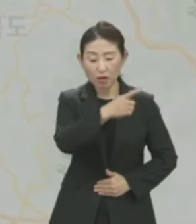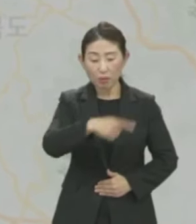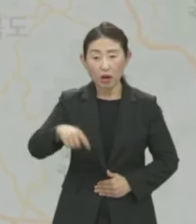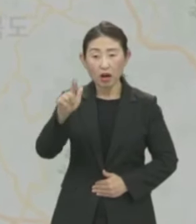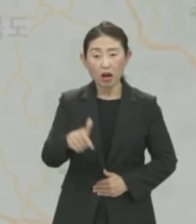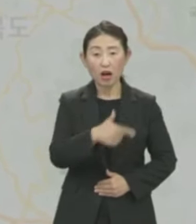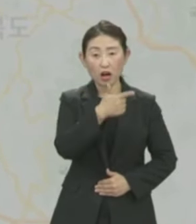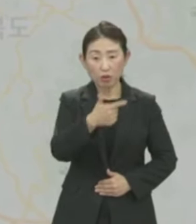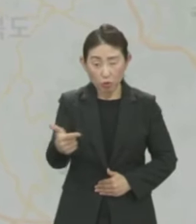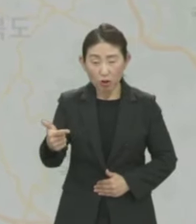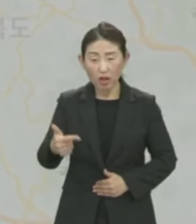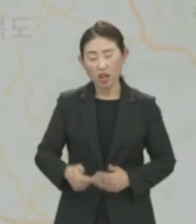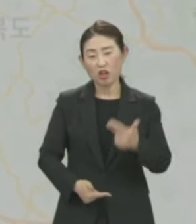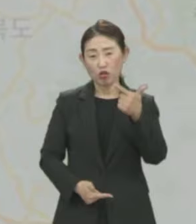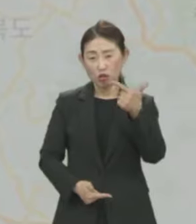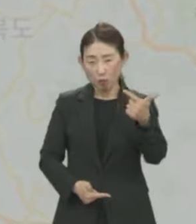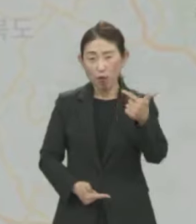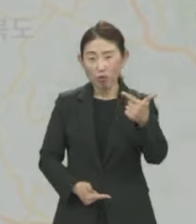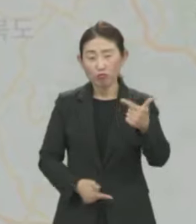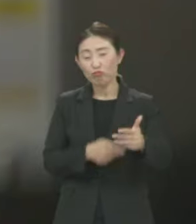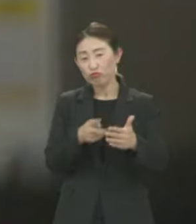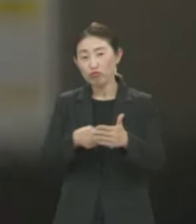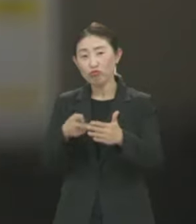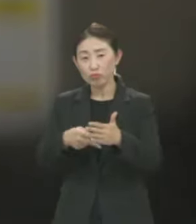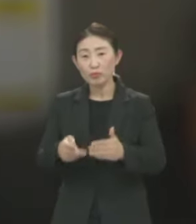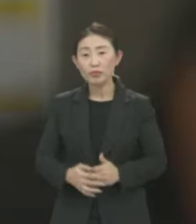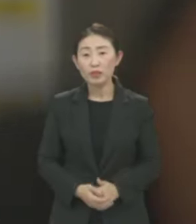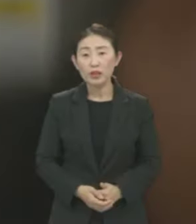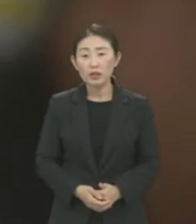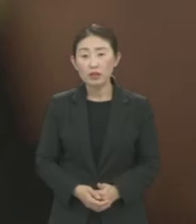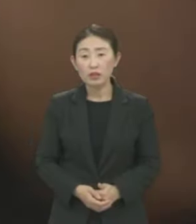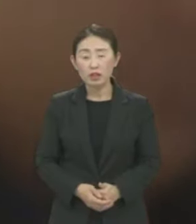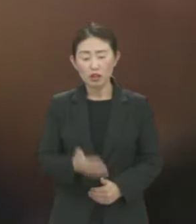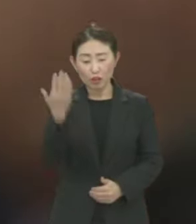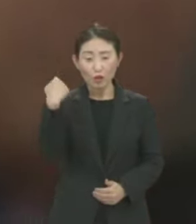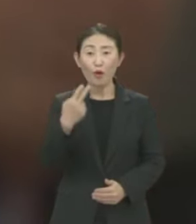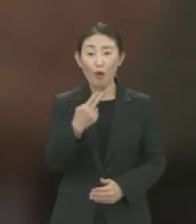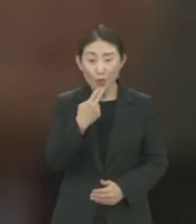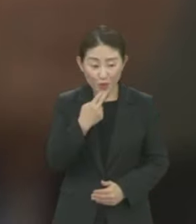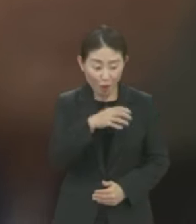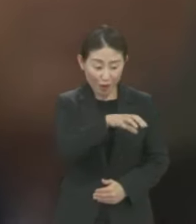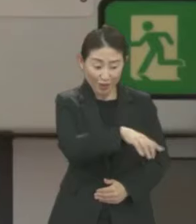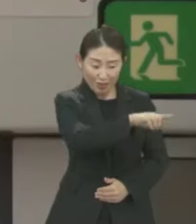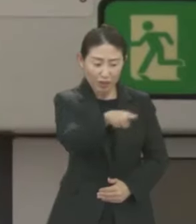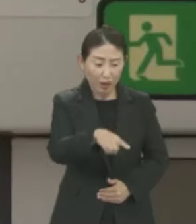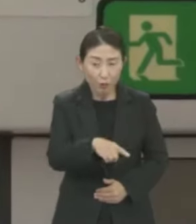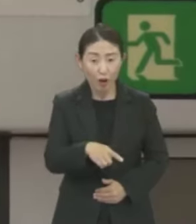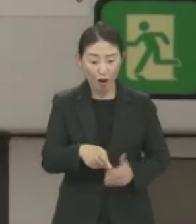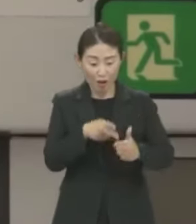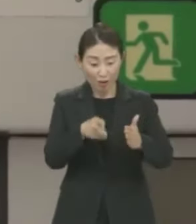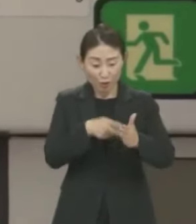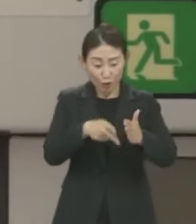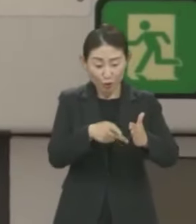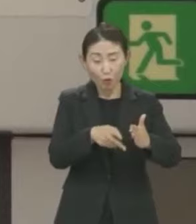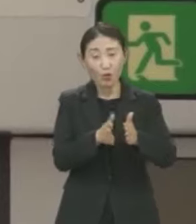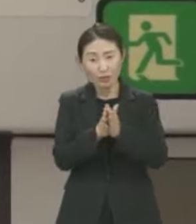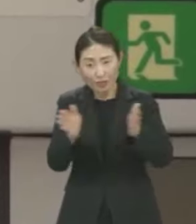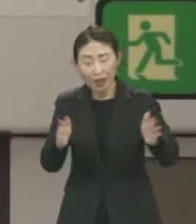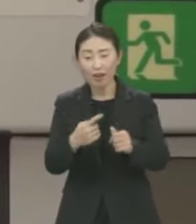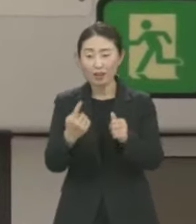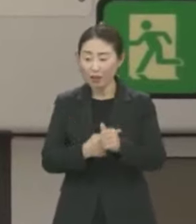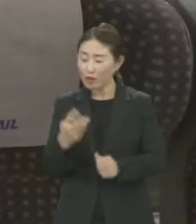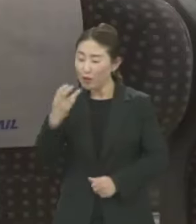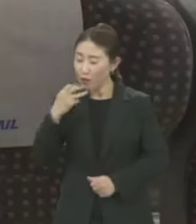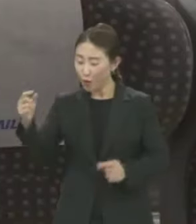방향으로 세 차례씩 하루 여섯 차례 운행됩니다. 철도망이 없던 도내 서북부 지역 주민들의 수도권 접근성과